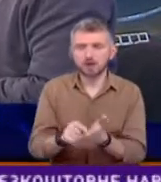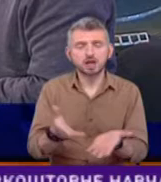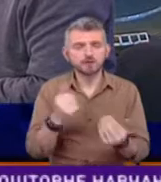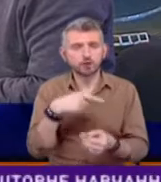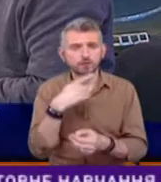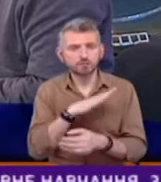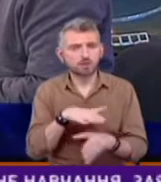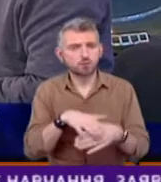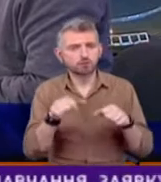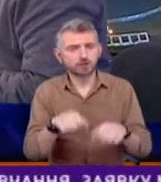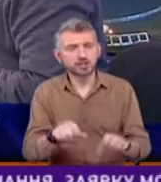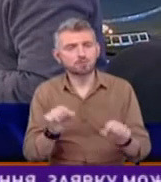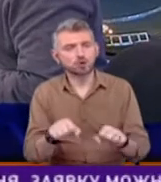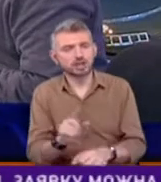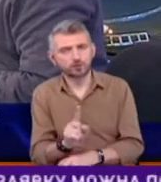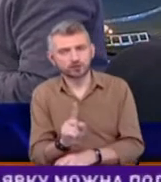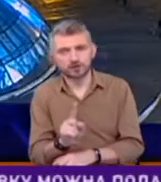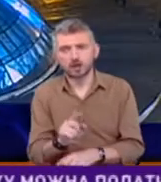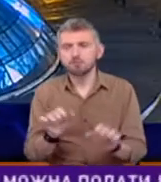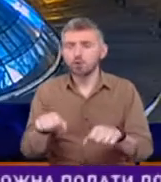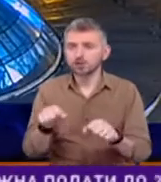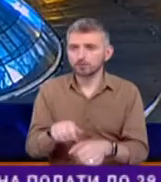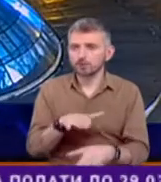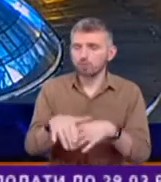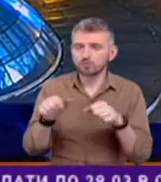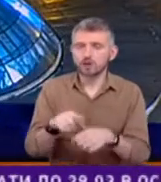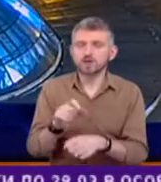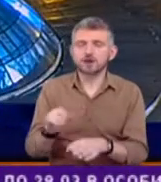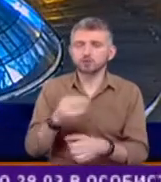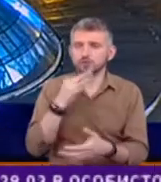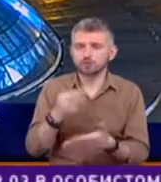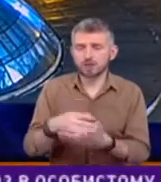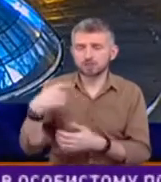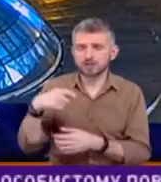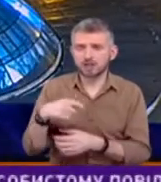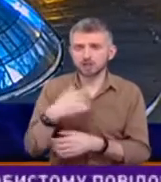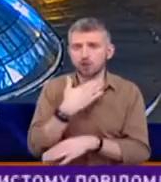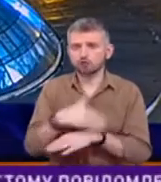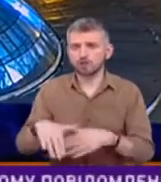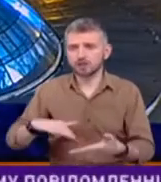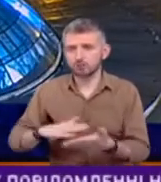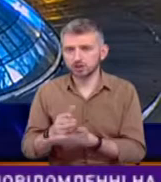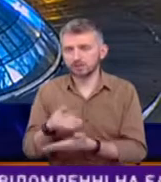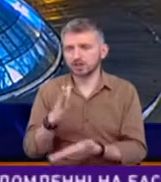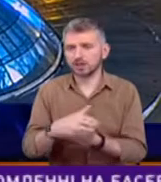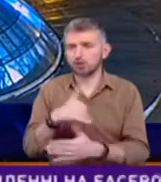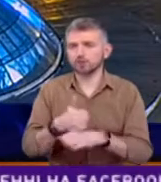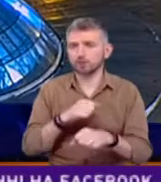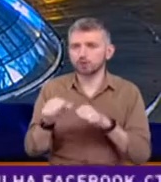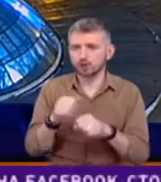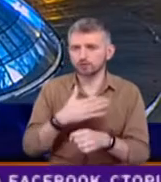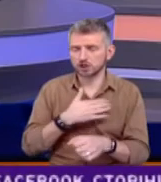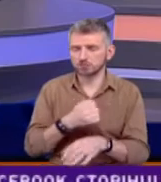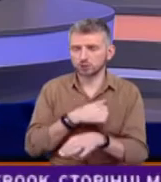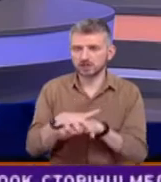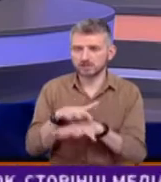говорити не повноваження, а можливості. От можливості, повноваження. Я вважаю, за що відповідає президент? Зовнішня політика, він є головнокомандувач наших